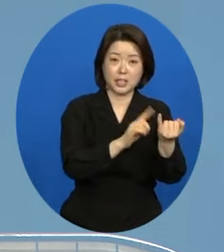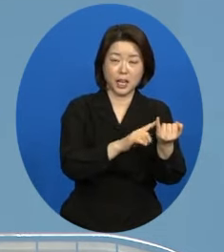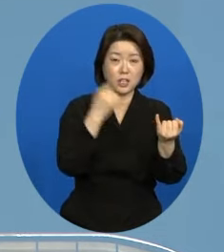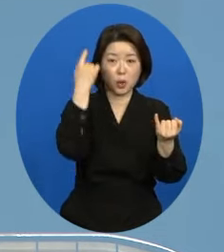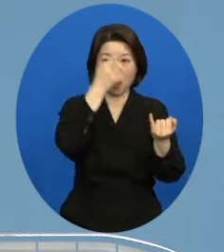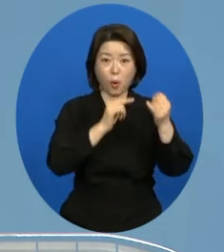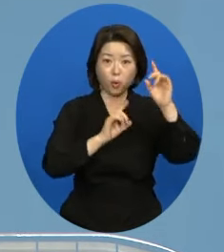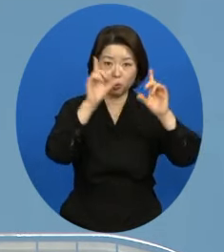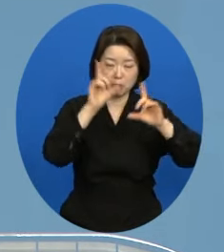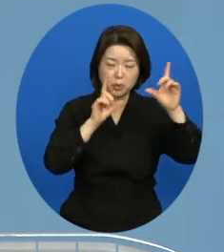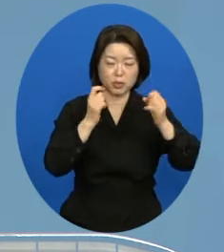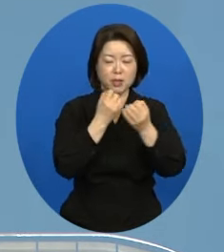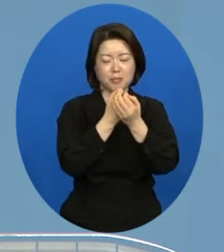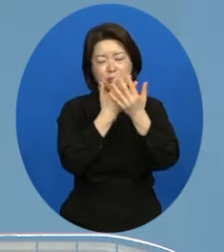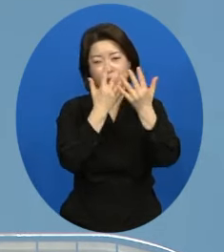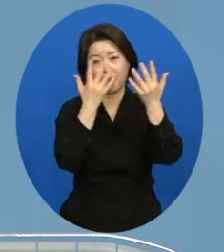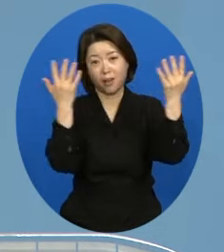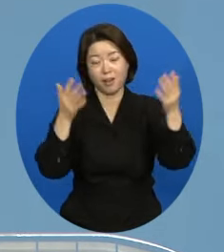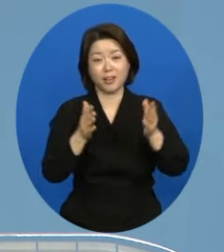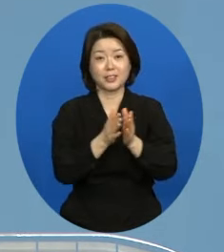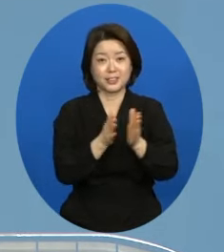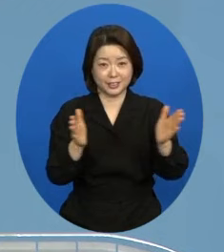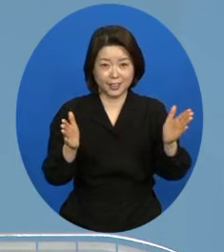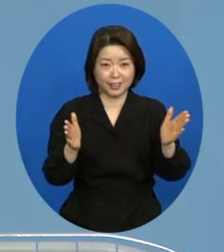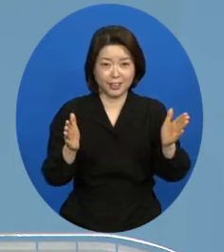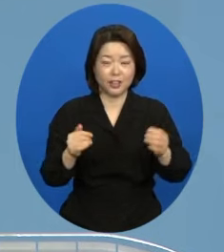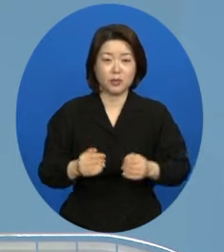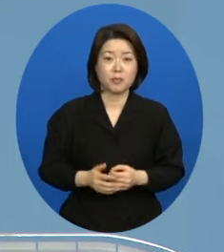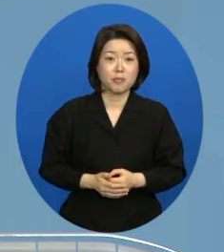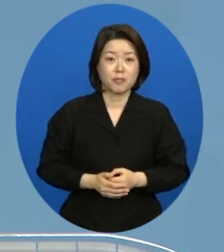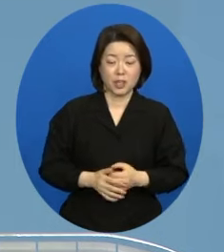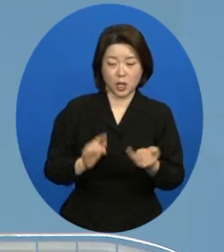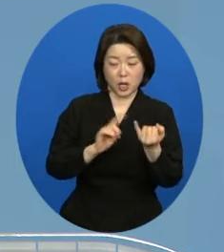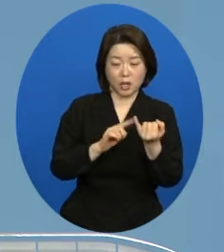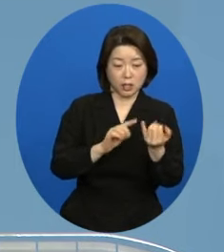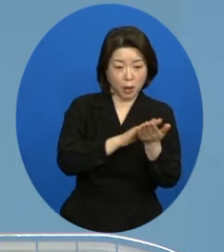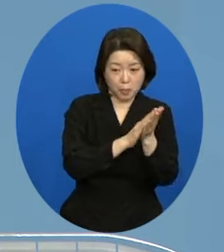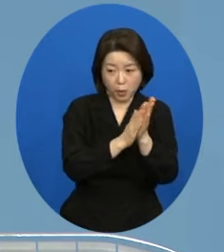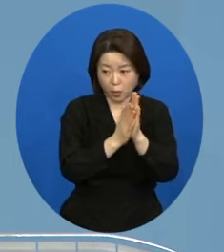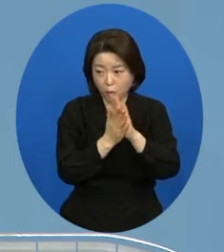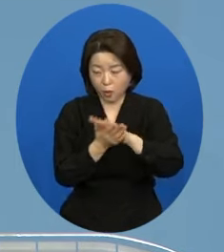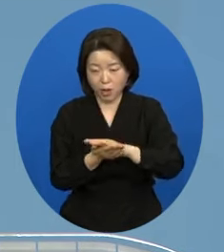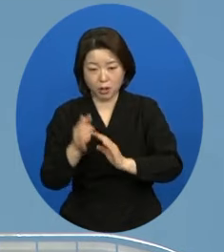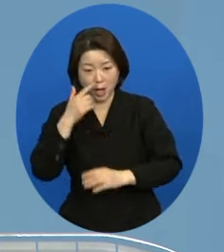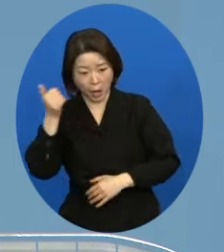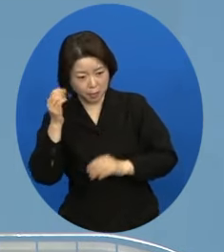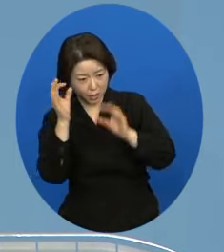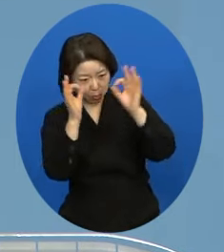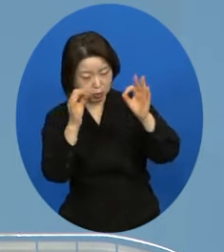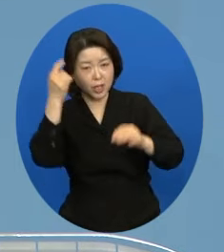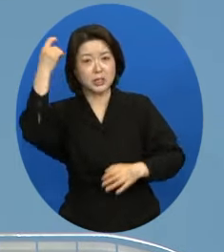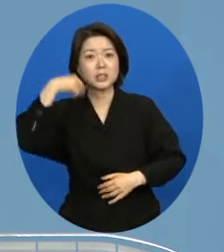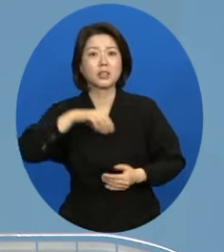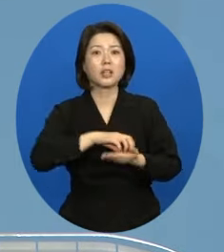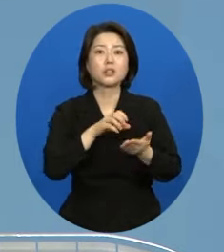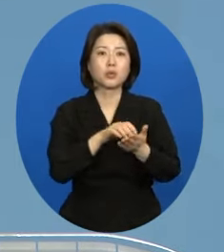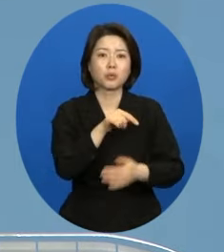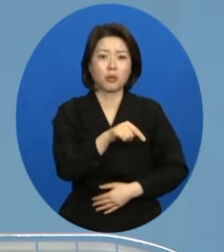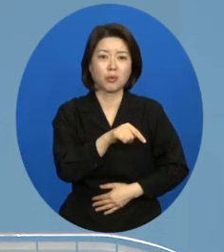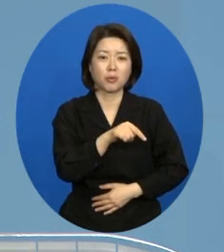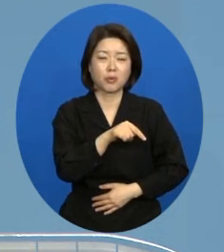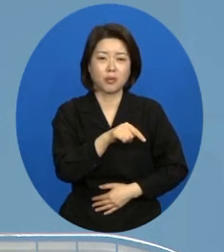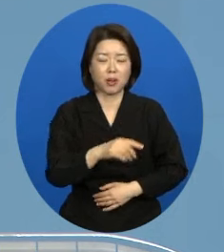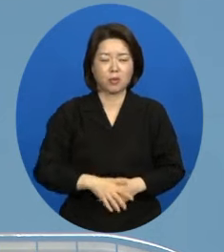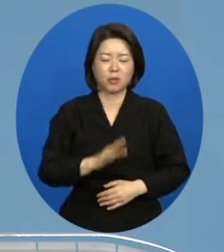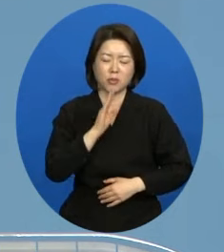얼굴이 밝아지기 시작했다고 합니다 너무나 아이가 변하니까 아버지가 봐도 느길 정도로 그래서 참